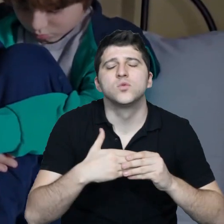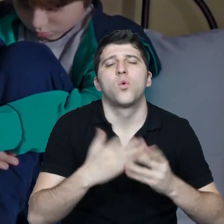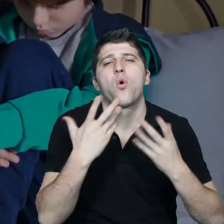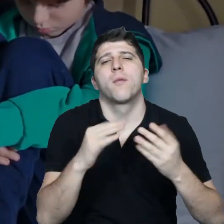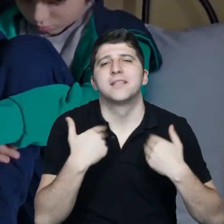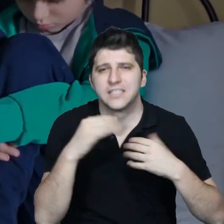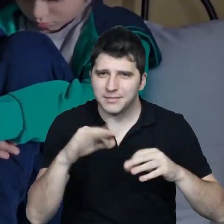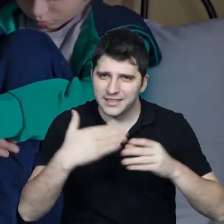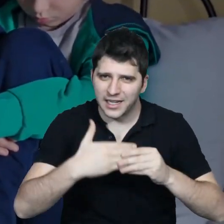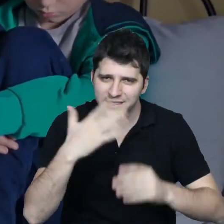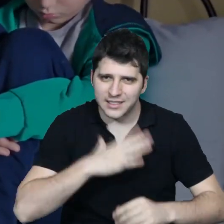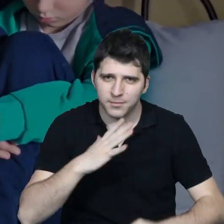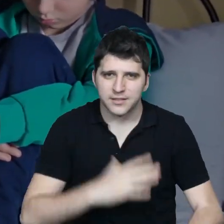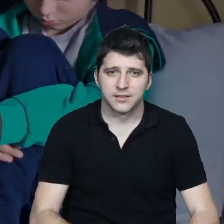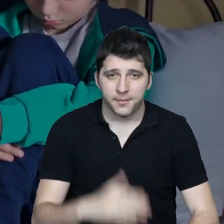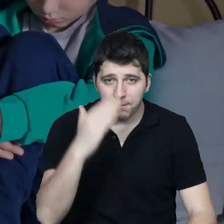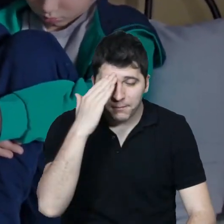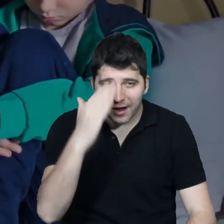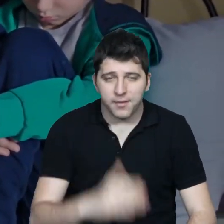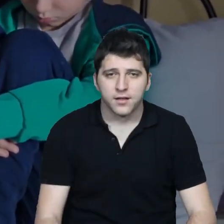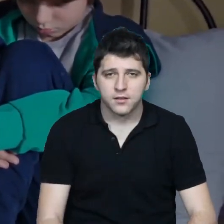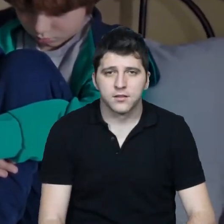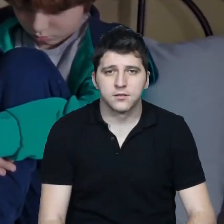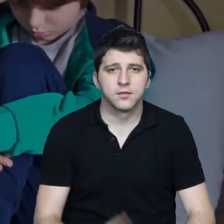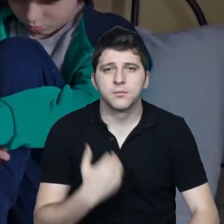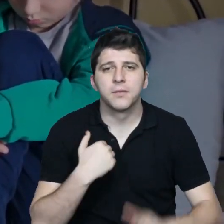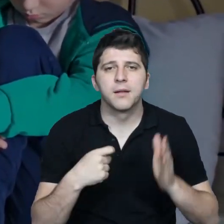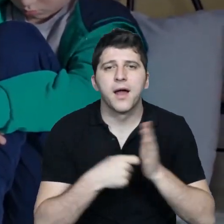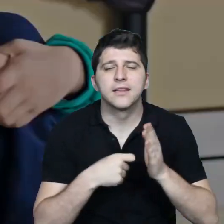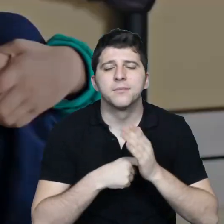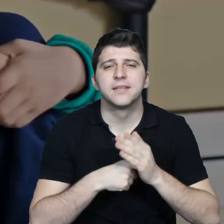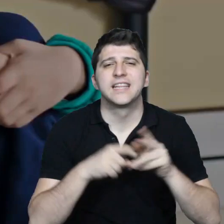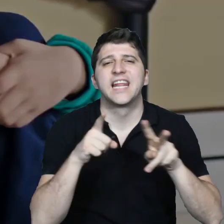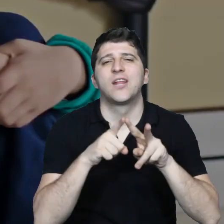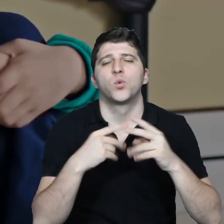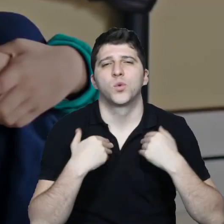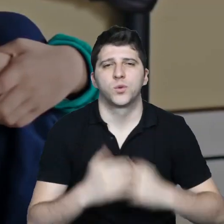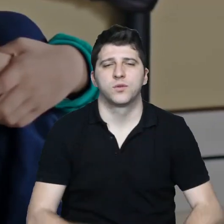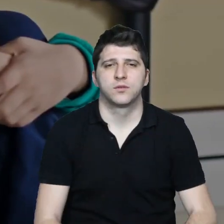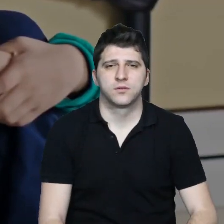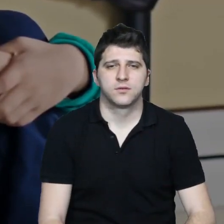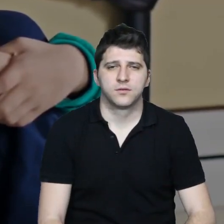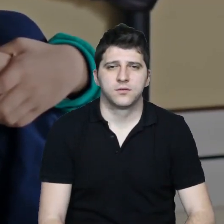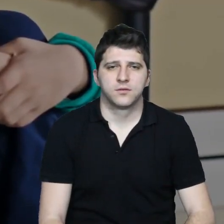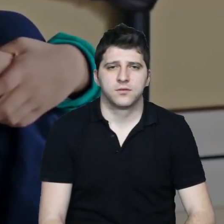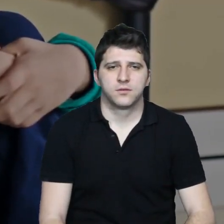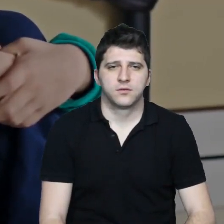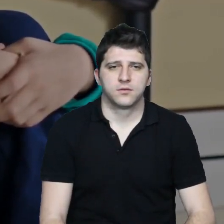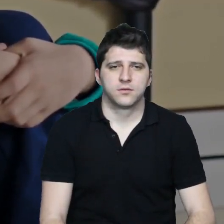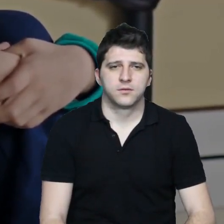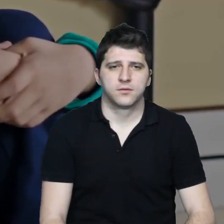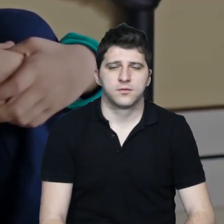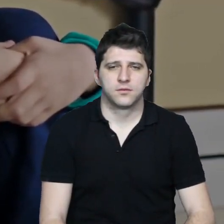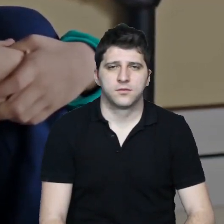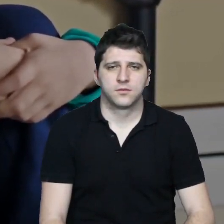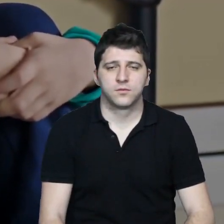Şimdi tanışalım mı? Merhaba. Benim adım Nilgün. Tokalaşmak için elini uzattı ama Arda bakmıyor bile. Nilgün